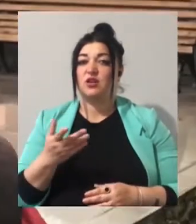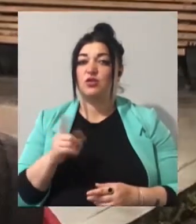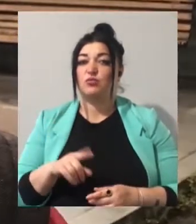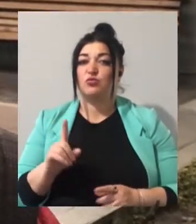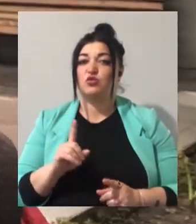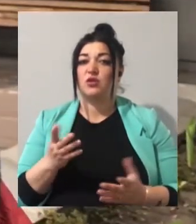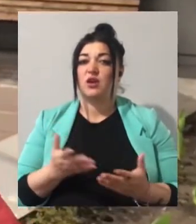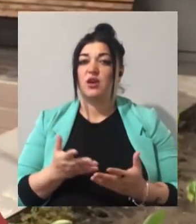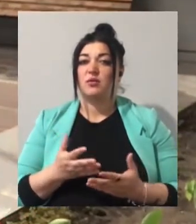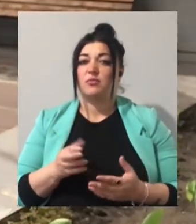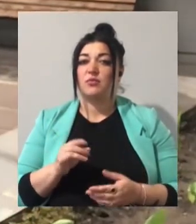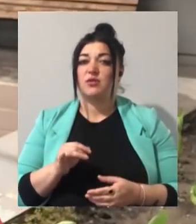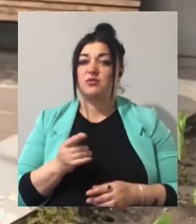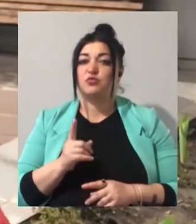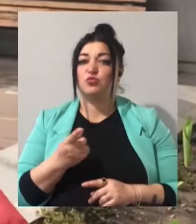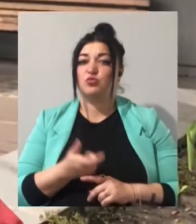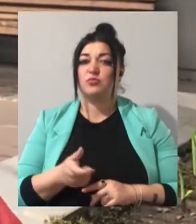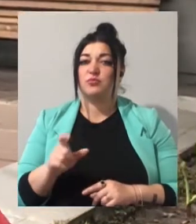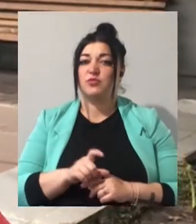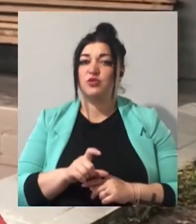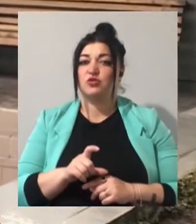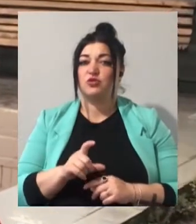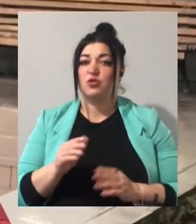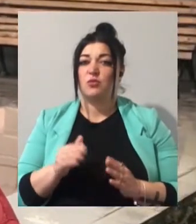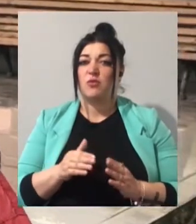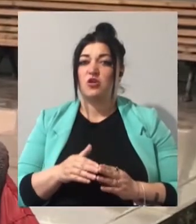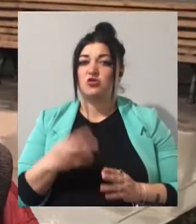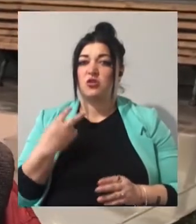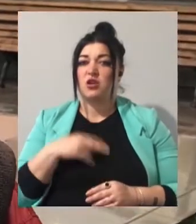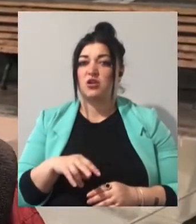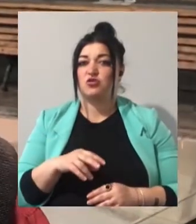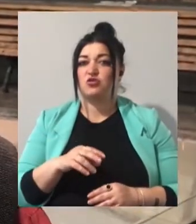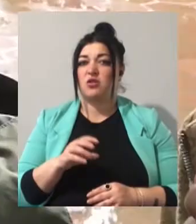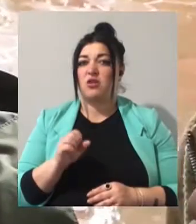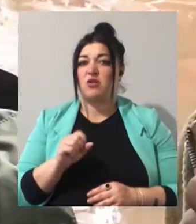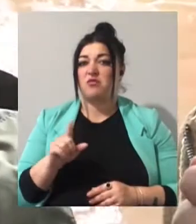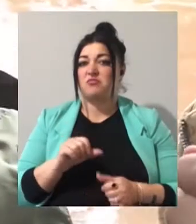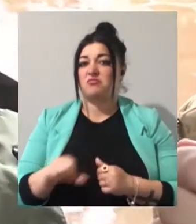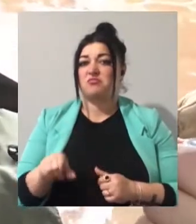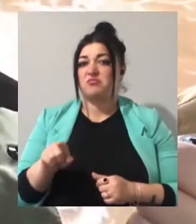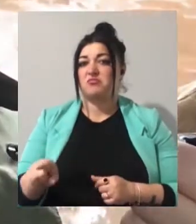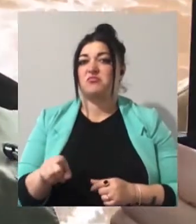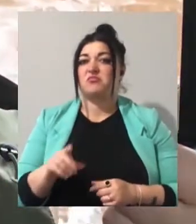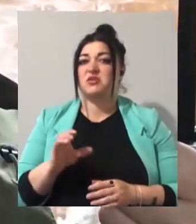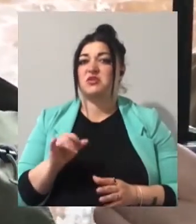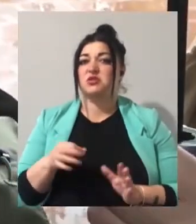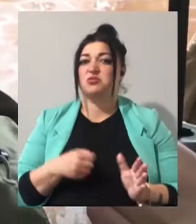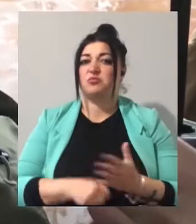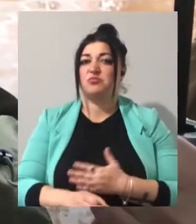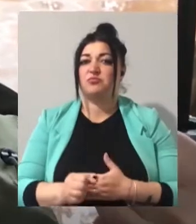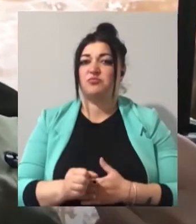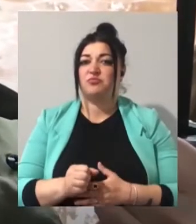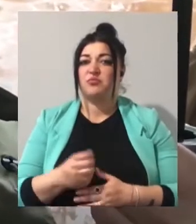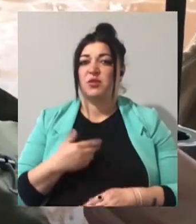в інших людей якийсь нічний домашній арешт, а от його без права залогу на 2 місяці в СІЗО поклали. Я прийшла, тому що